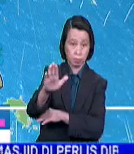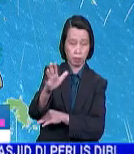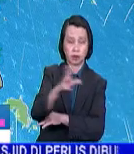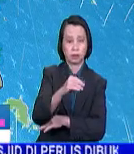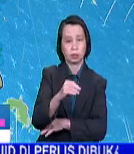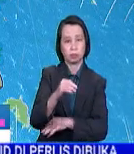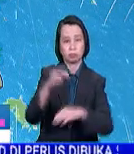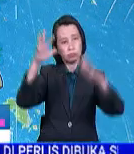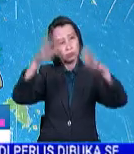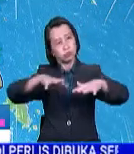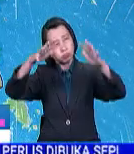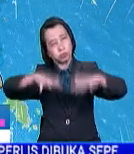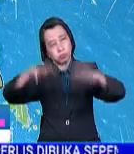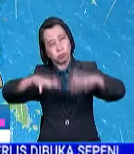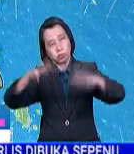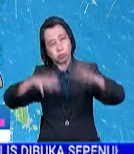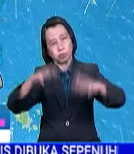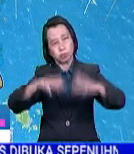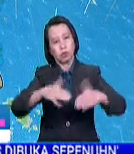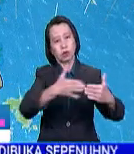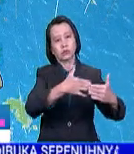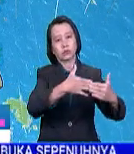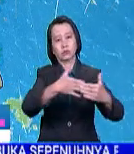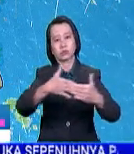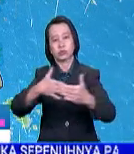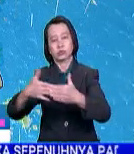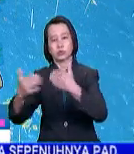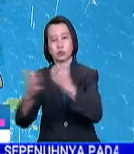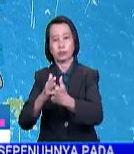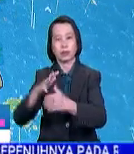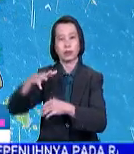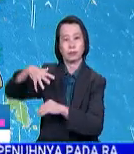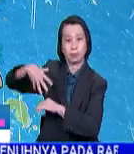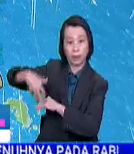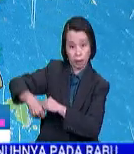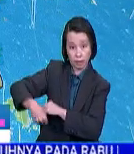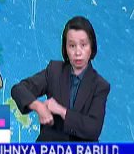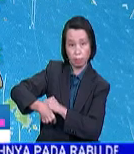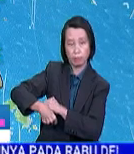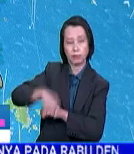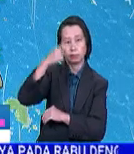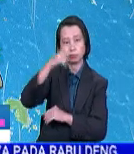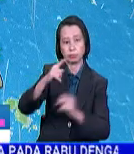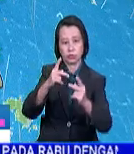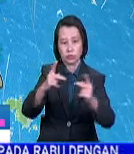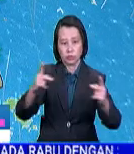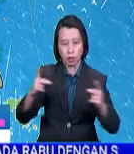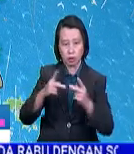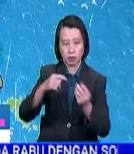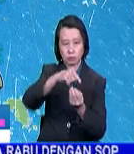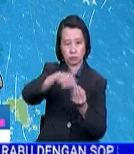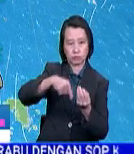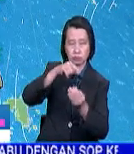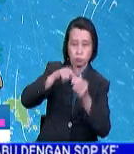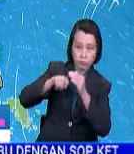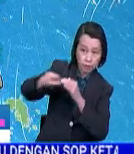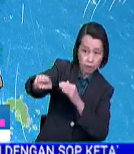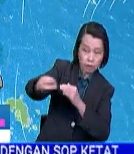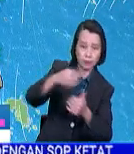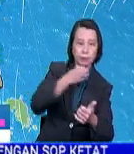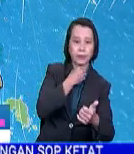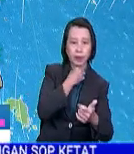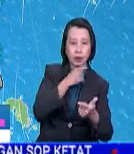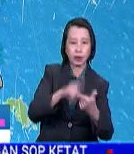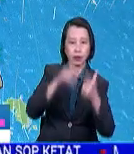Dan keadaan cuaca hujan lebat ini dijangka akan berterusan sehingga ke lewat malam, terutamanya bagi kawasan-kawasan di sekitar pedalaman negeri